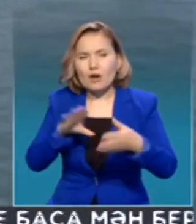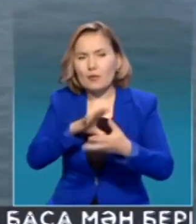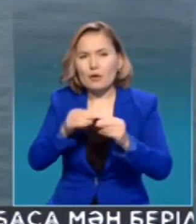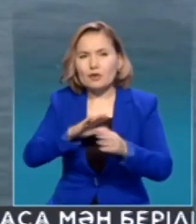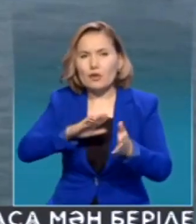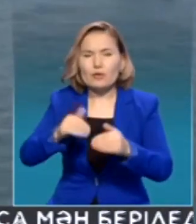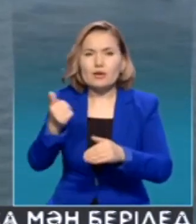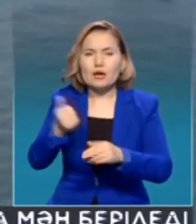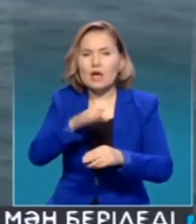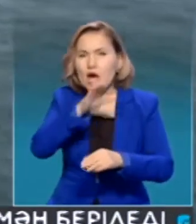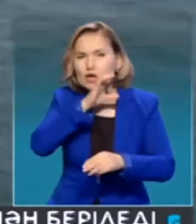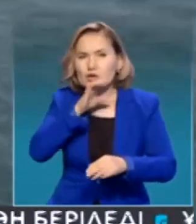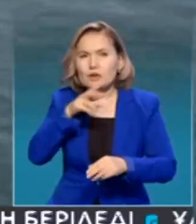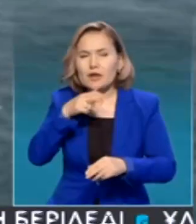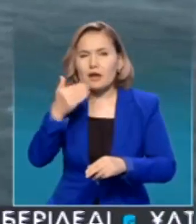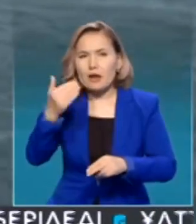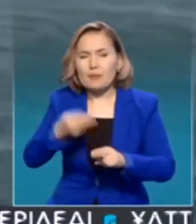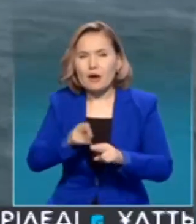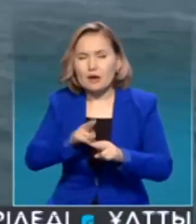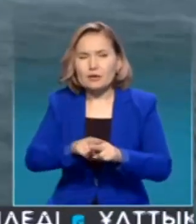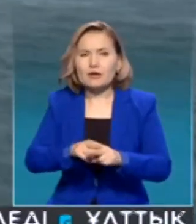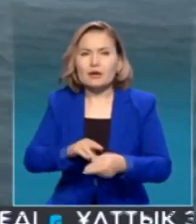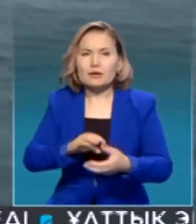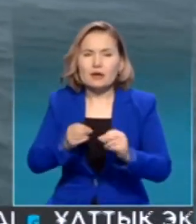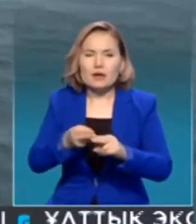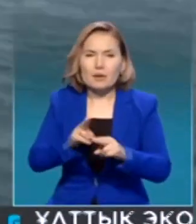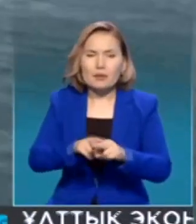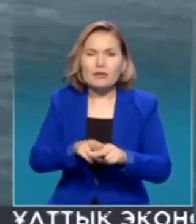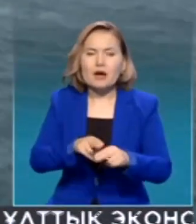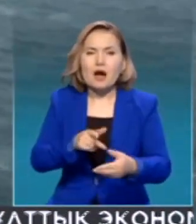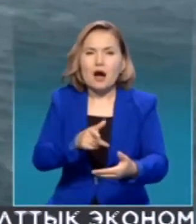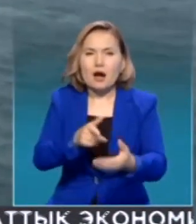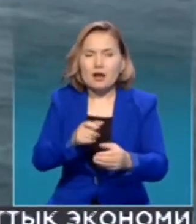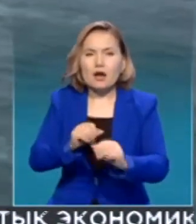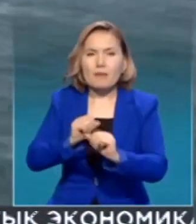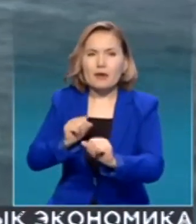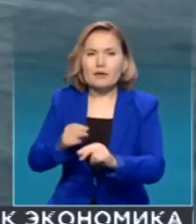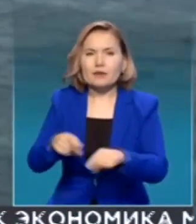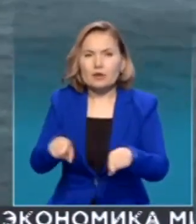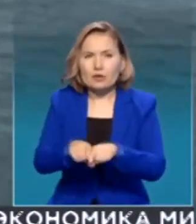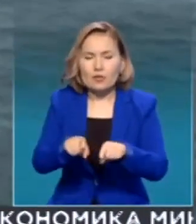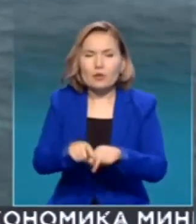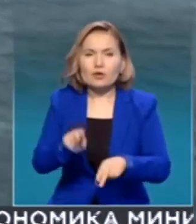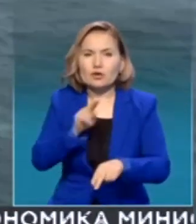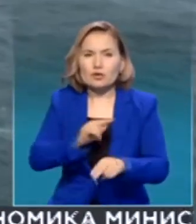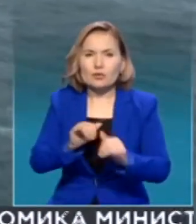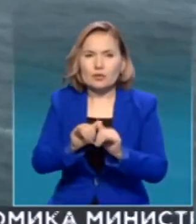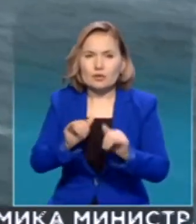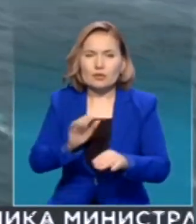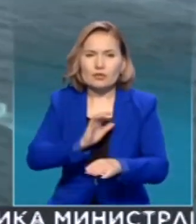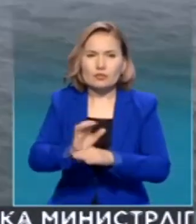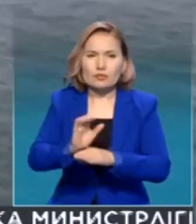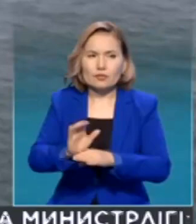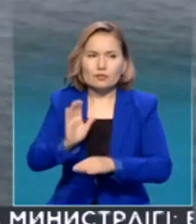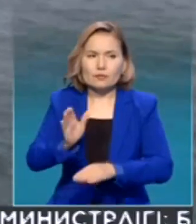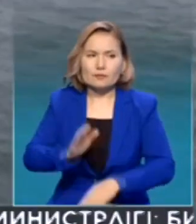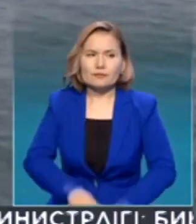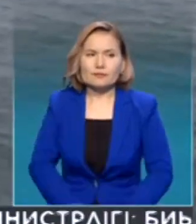өткен аптада Солтүстік Корея арсеналын көбейту үшін қару-жараққа арналған ядролық материалды көбірек шығаратын